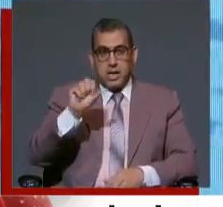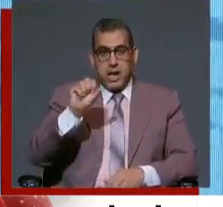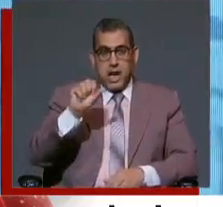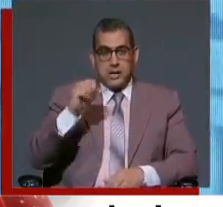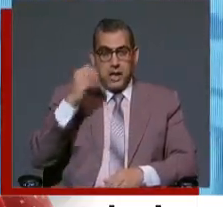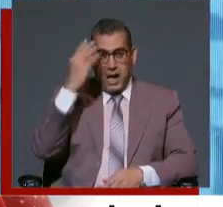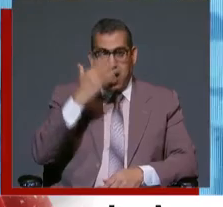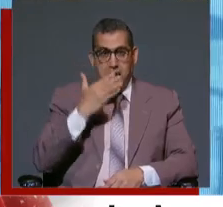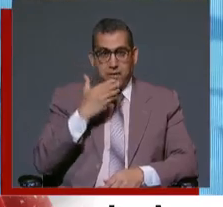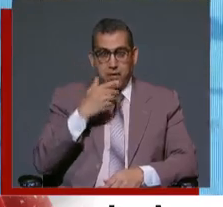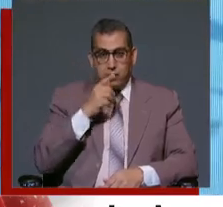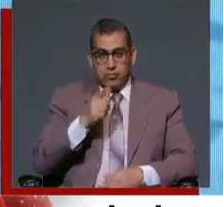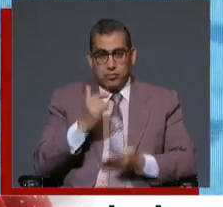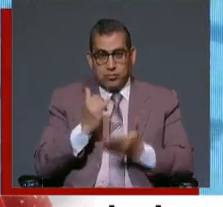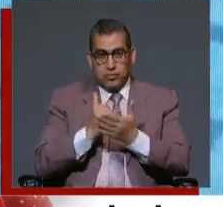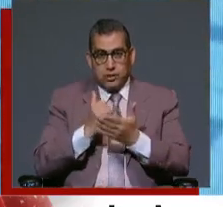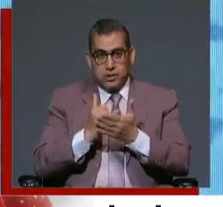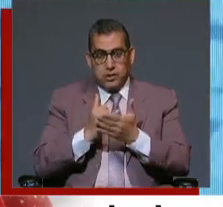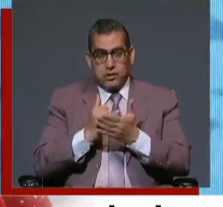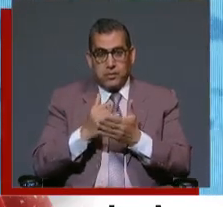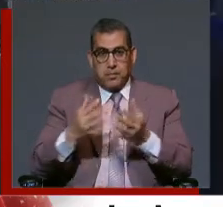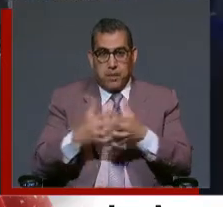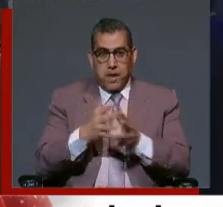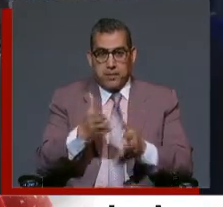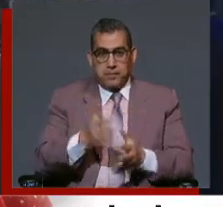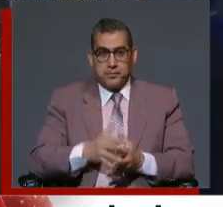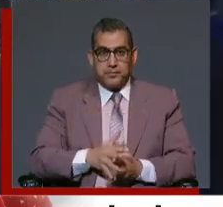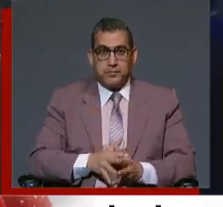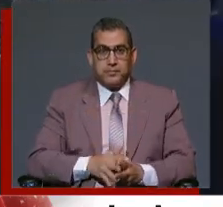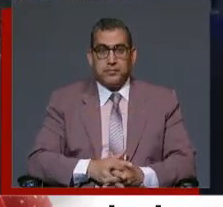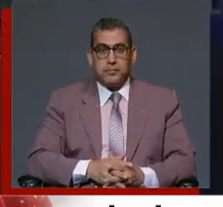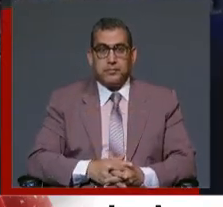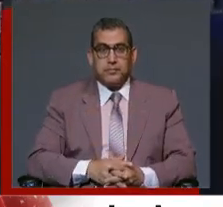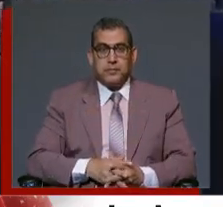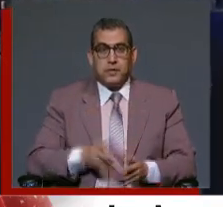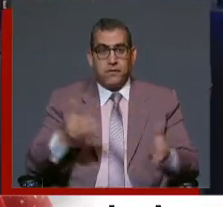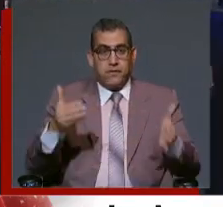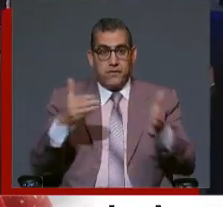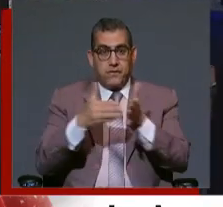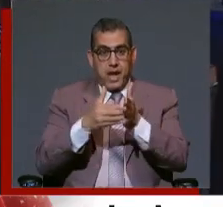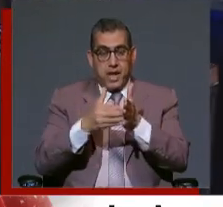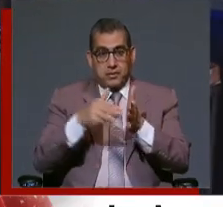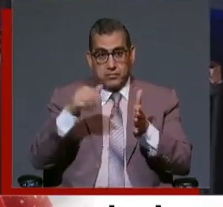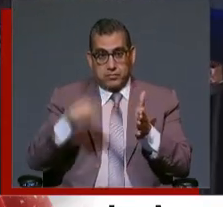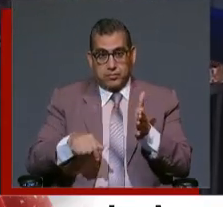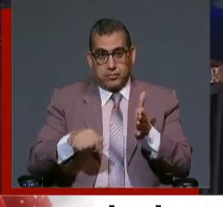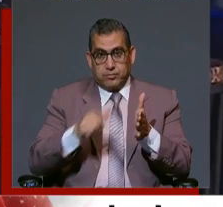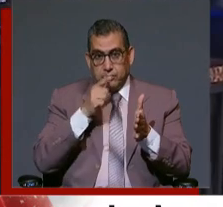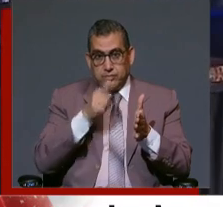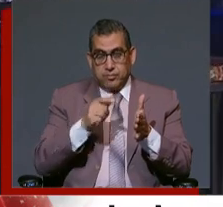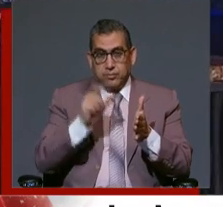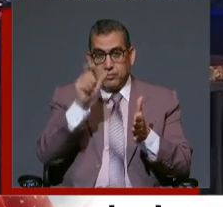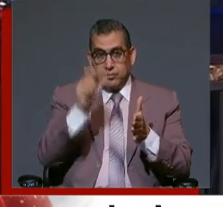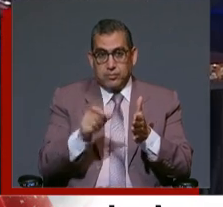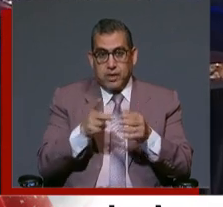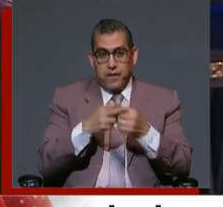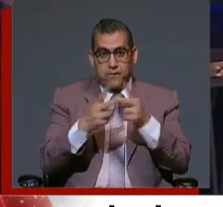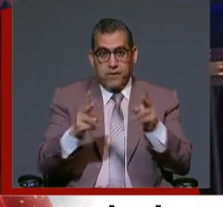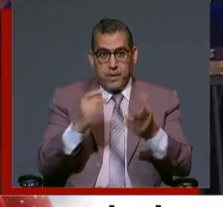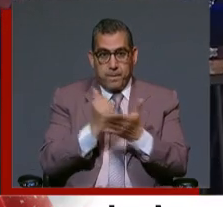القمر ورئيس الاتحاد الأفريقي، وأخيرا كلمة الافتتاح